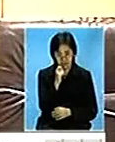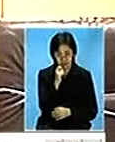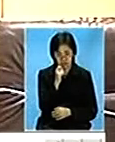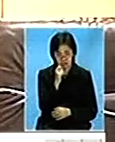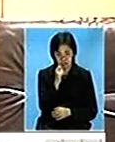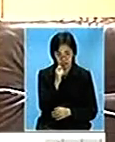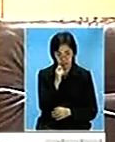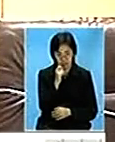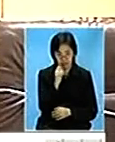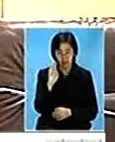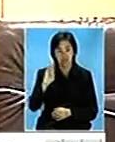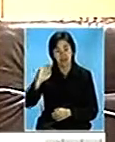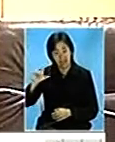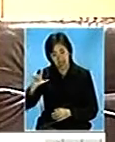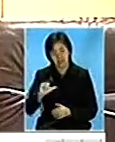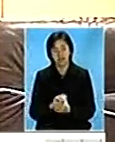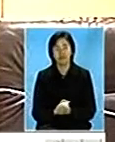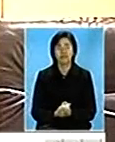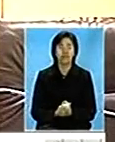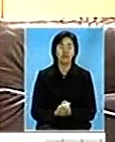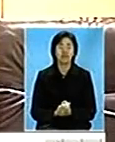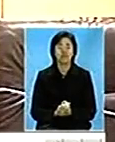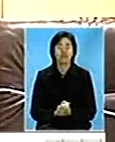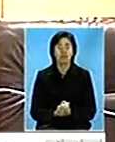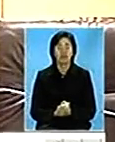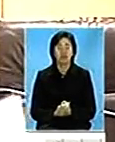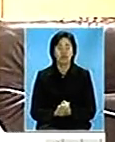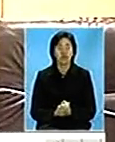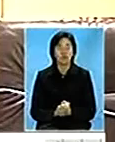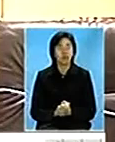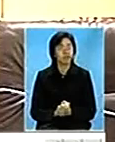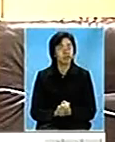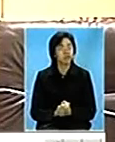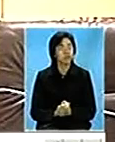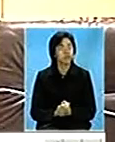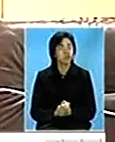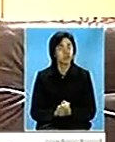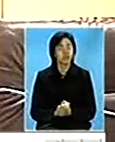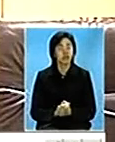หน้าอำเภอเบญจรัตน์ที่ท่านคุณเกียรติ